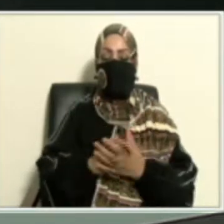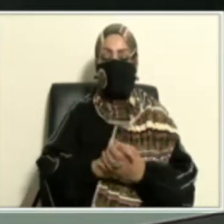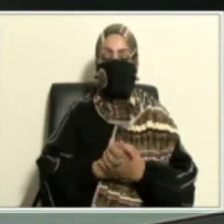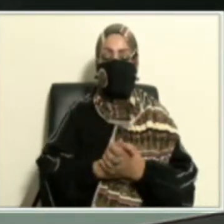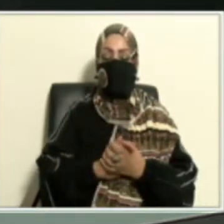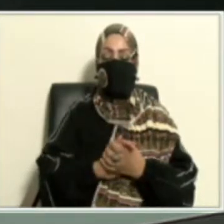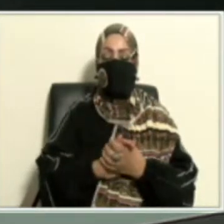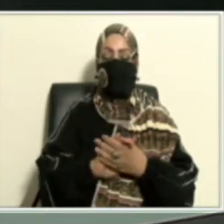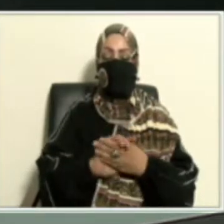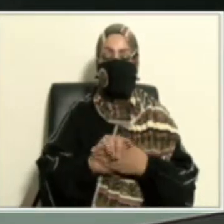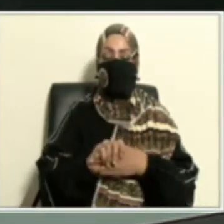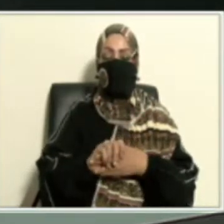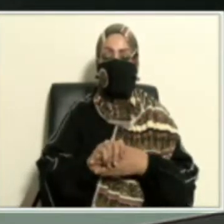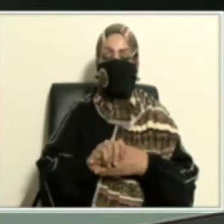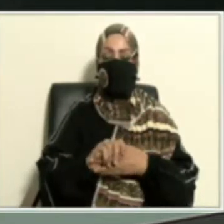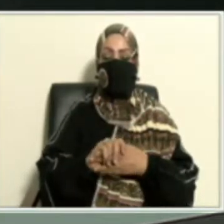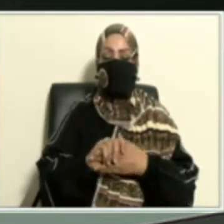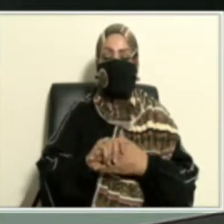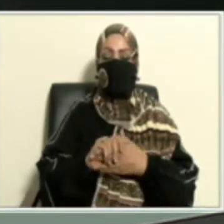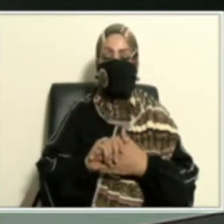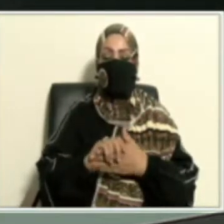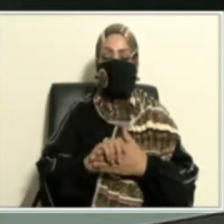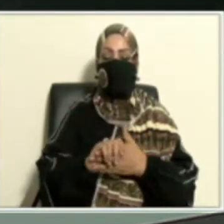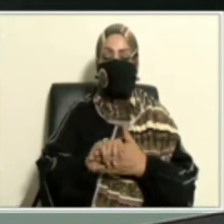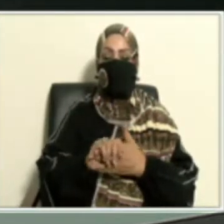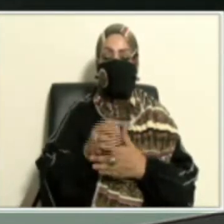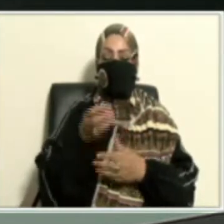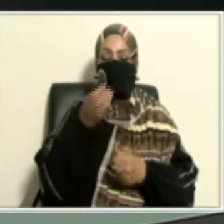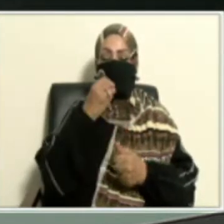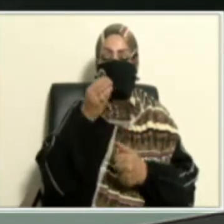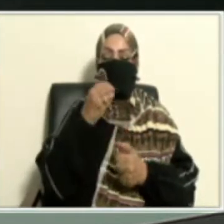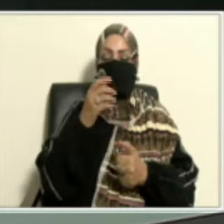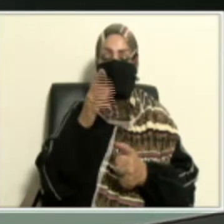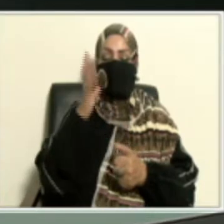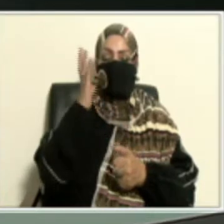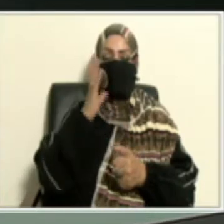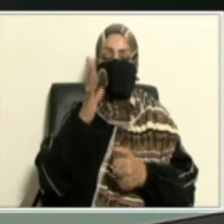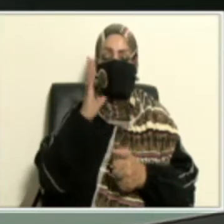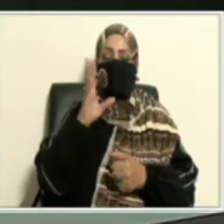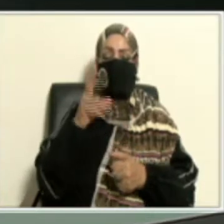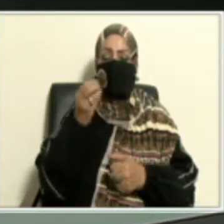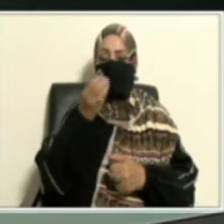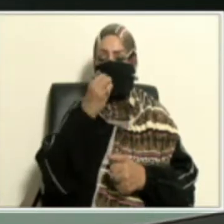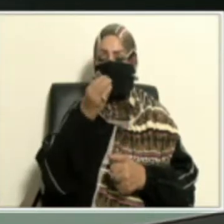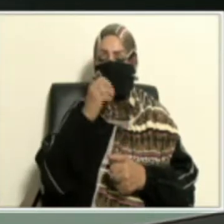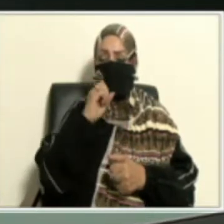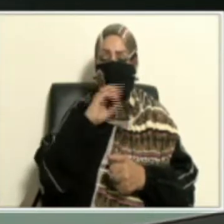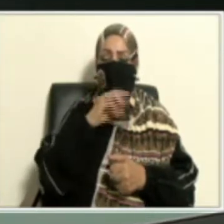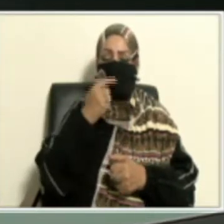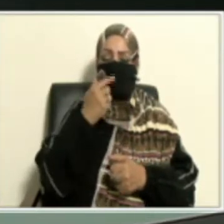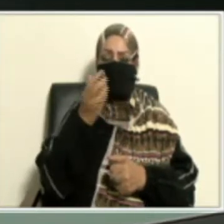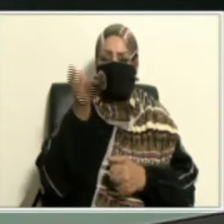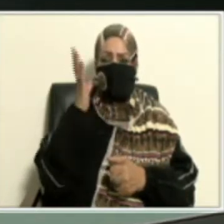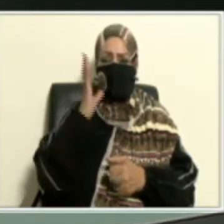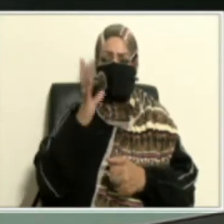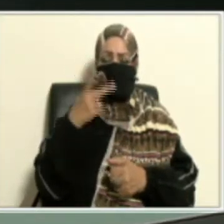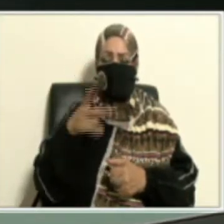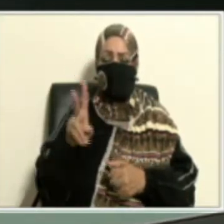السؤال نعم. الثالث. والسؤال الثالث، وهل يجوز بعد وضوء اكل يعني؟